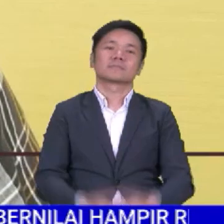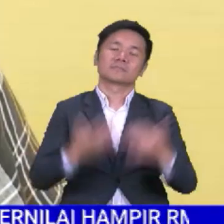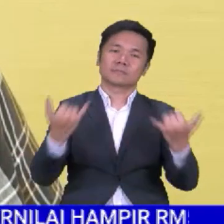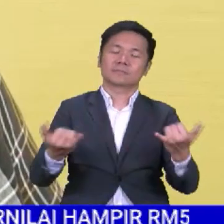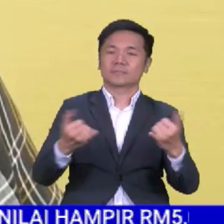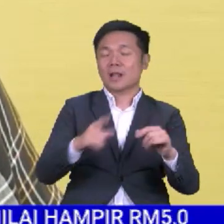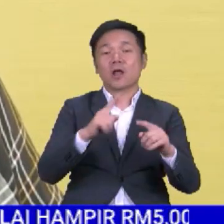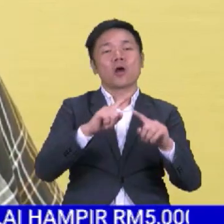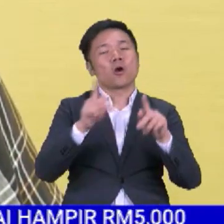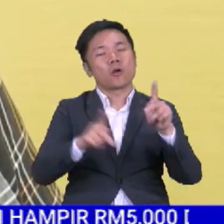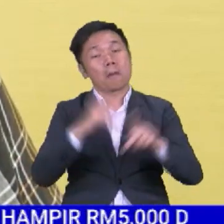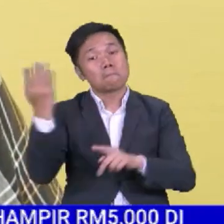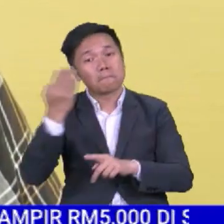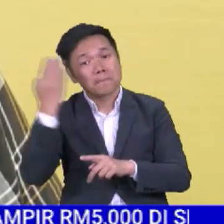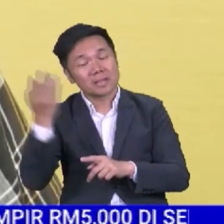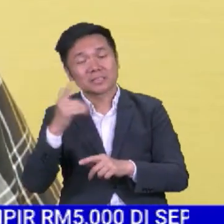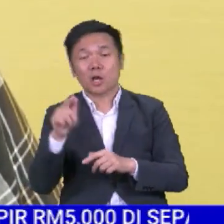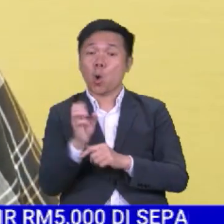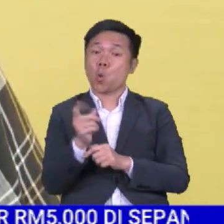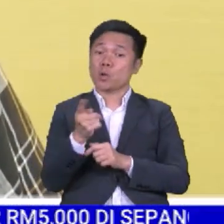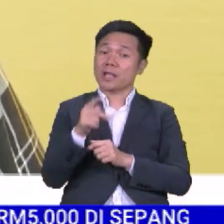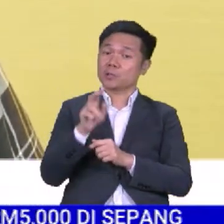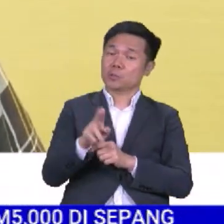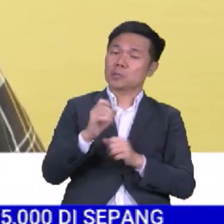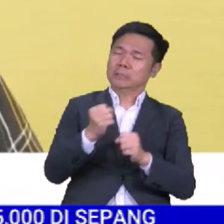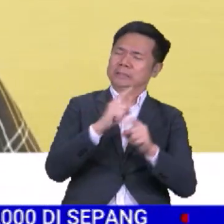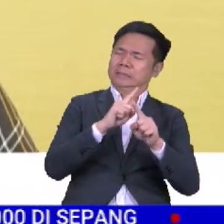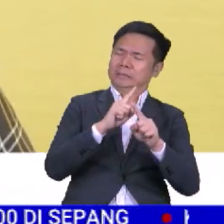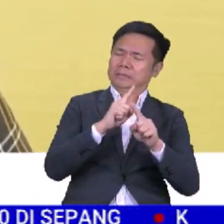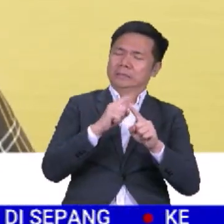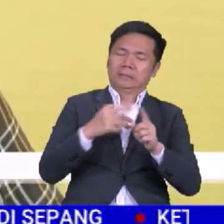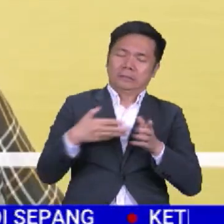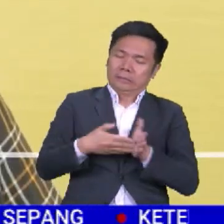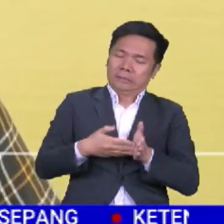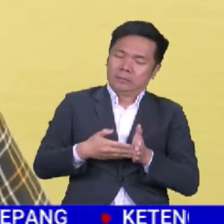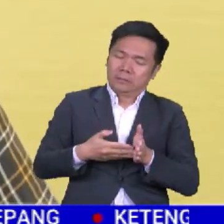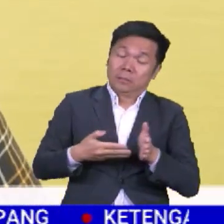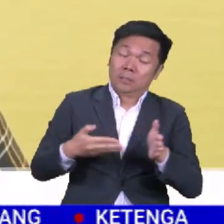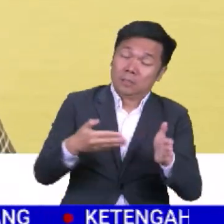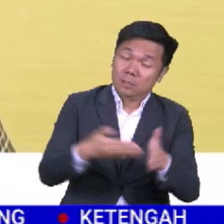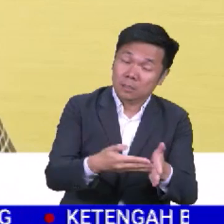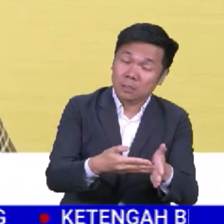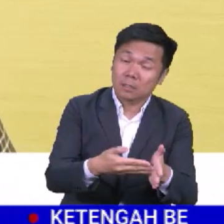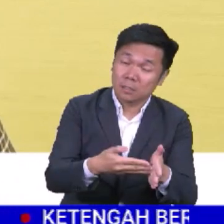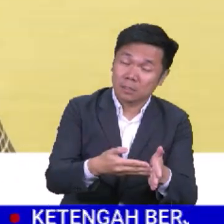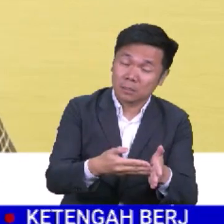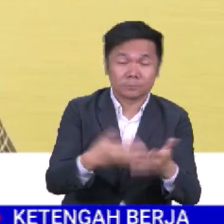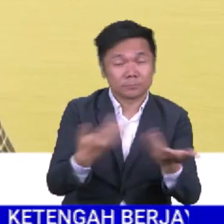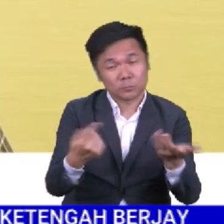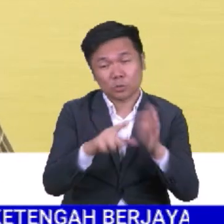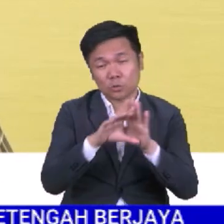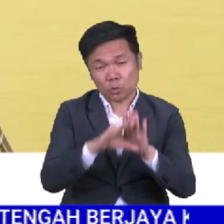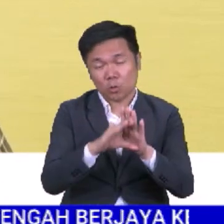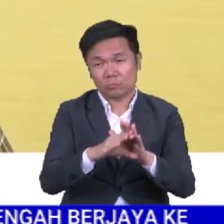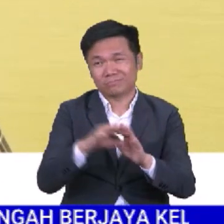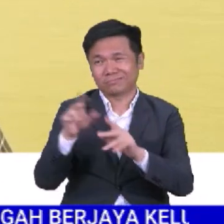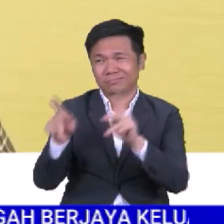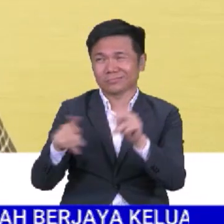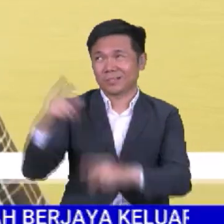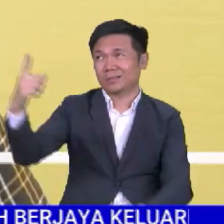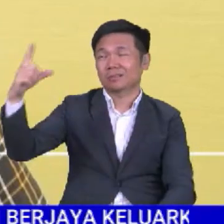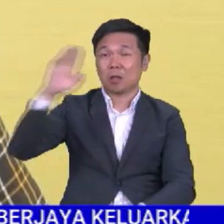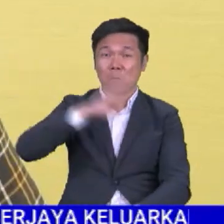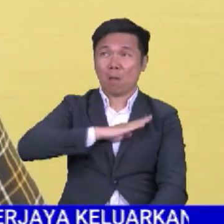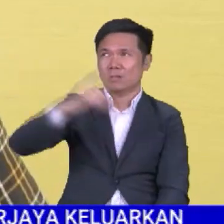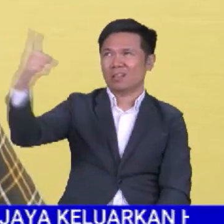Daripada orang biasa, orang OKU lagi banyak rintanganlah. Ada orang yang pandang rendah, OKU